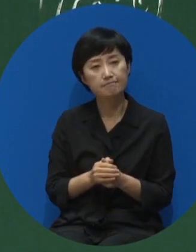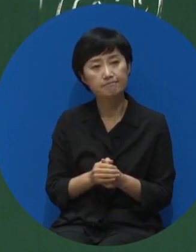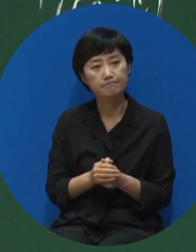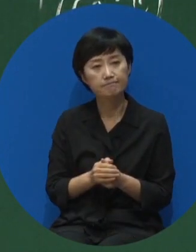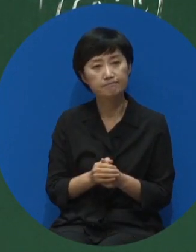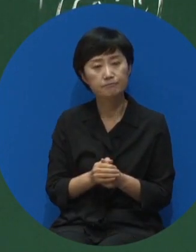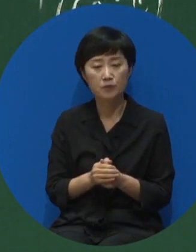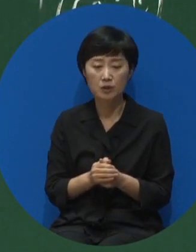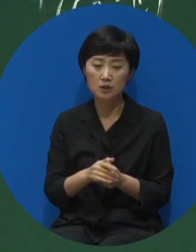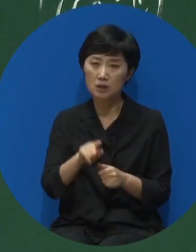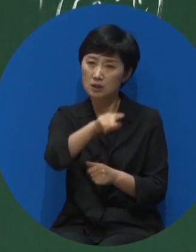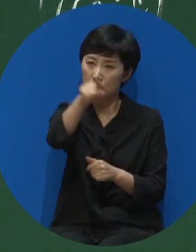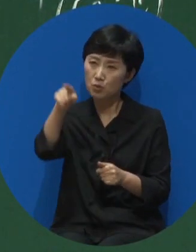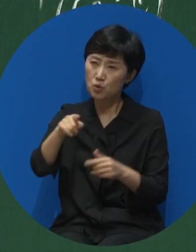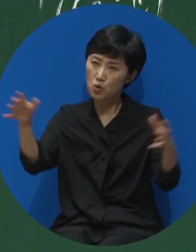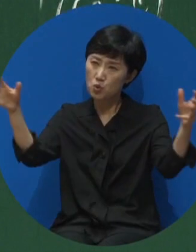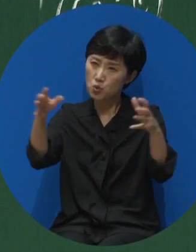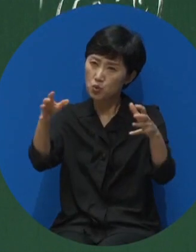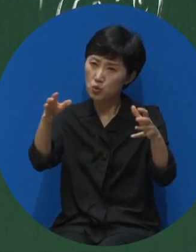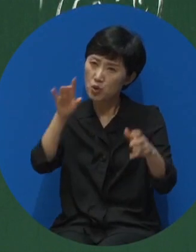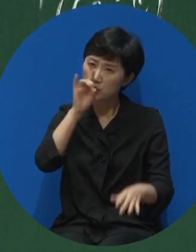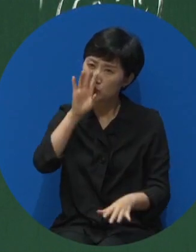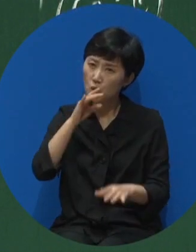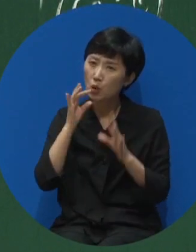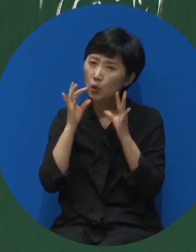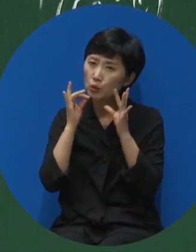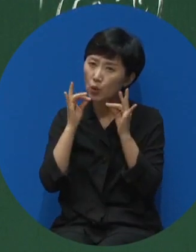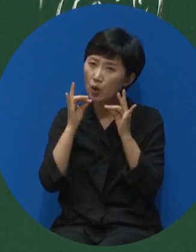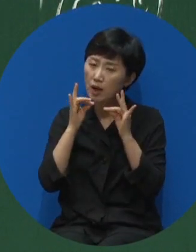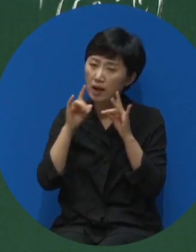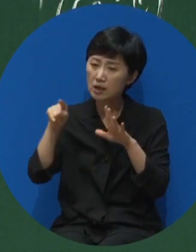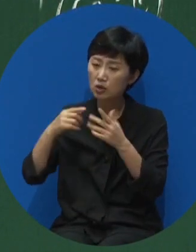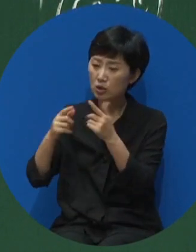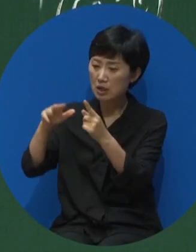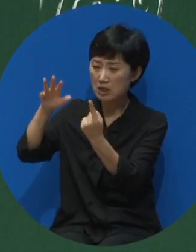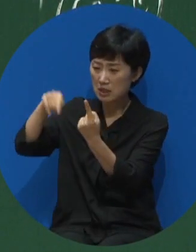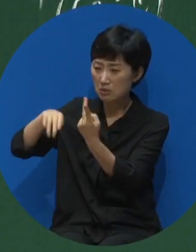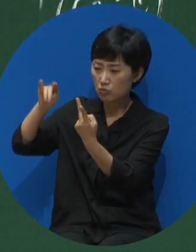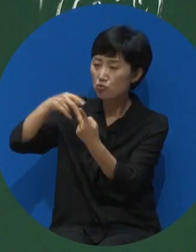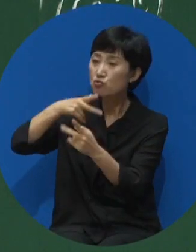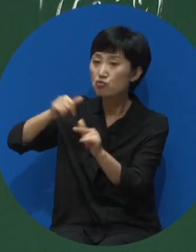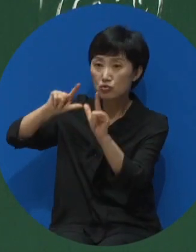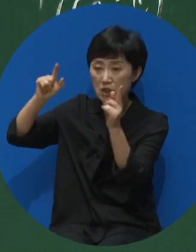메시지를 토요일 날 따로 해야 되겠다 이런 생각이 들어요. 방송으로. 그리고 코로나가 終わった後は